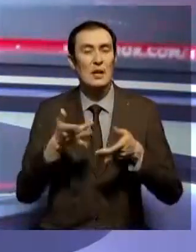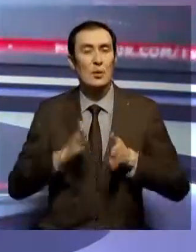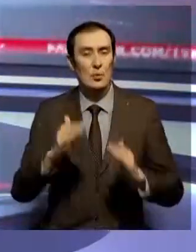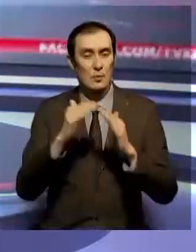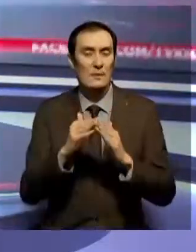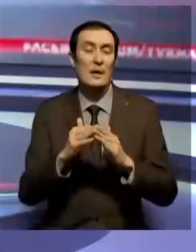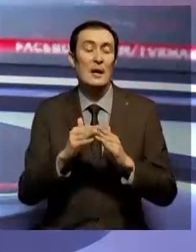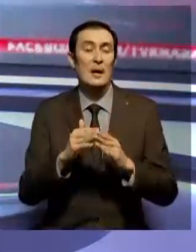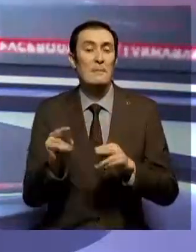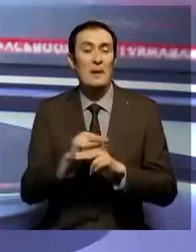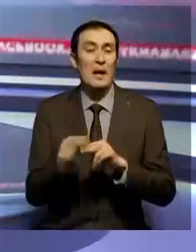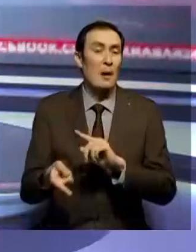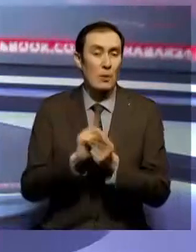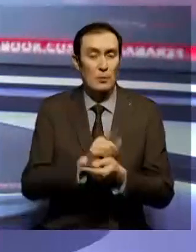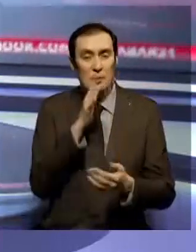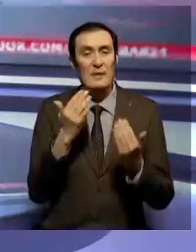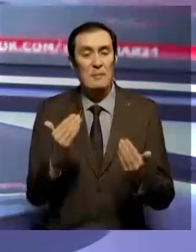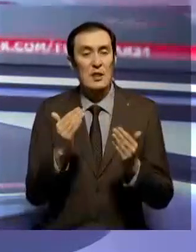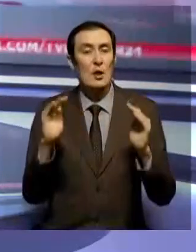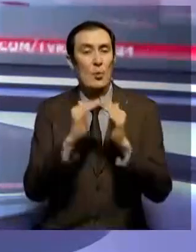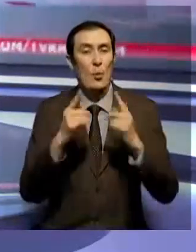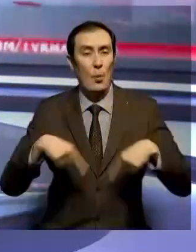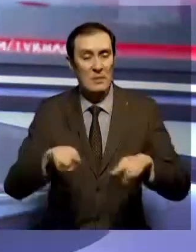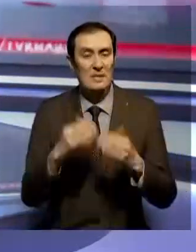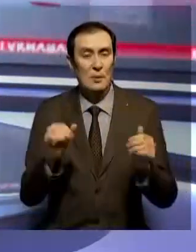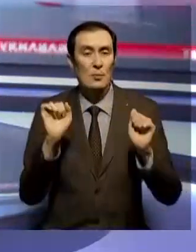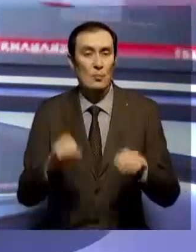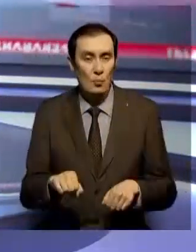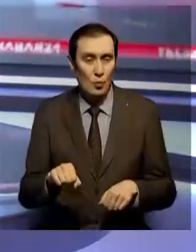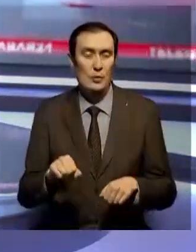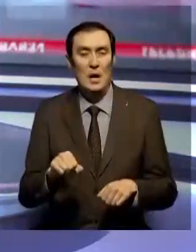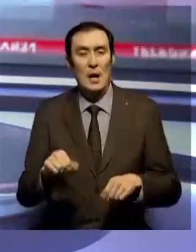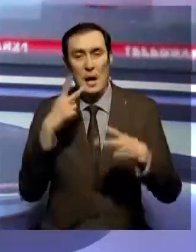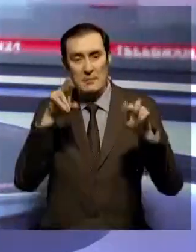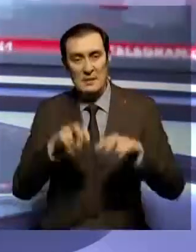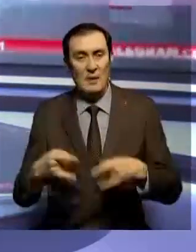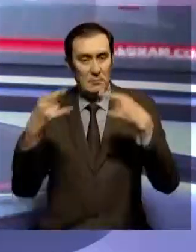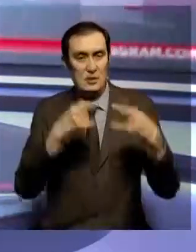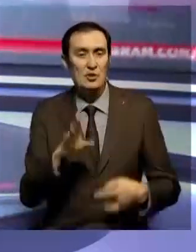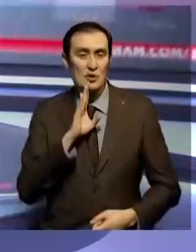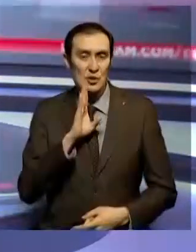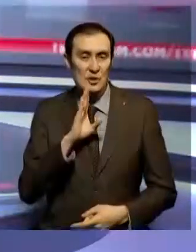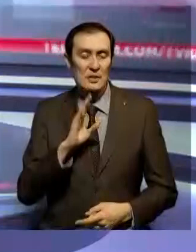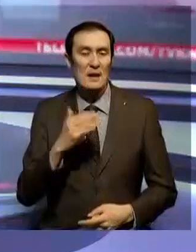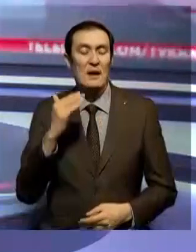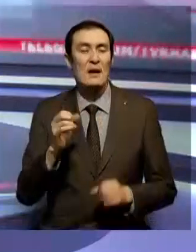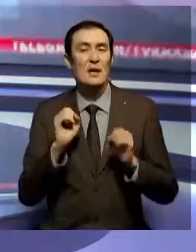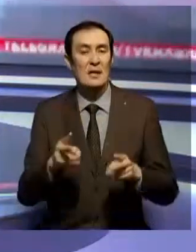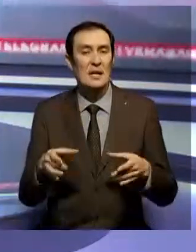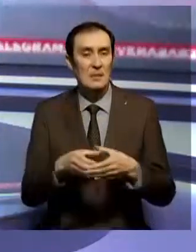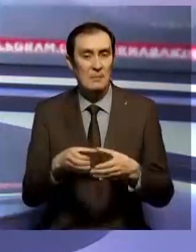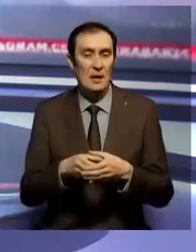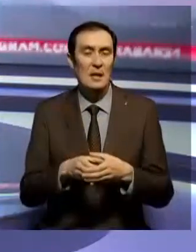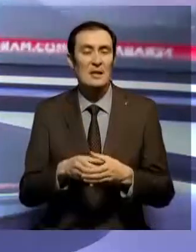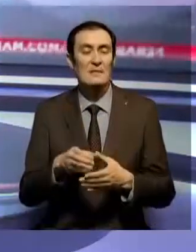центре матери и ребенка переоборудовали под современный комплекс теперь в нем смогут проходить обследования женщины из высокой группы